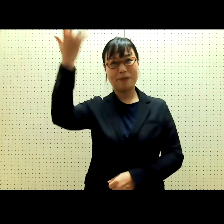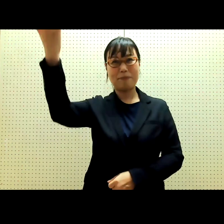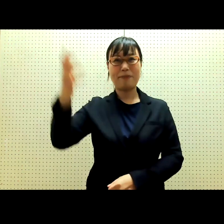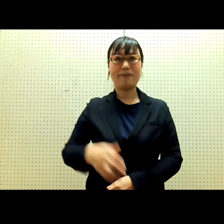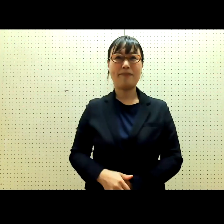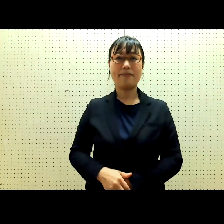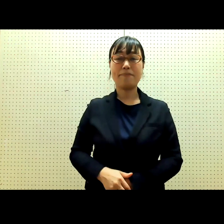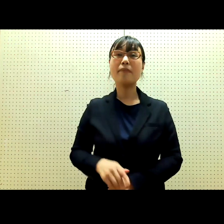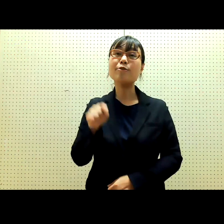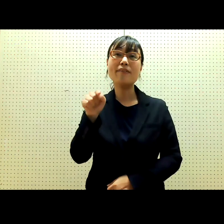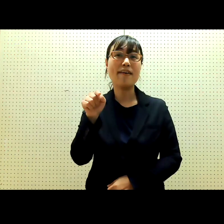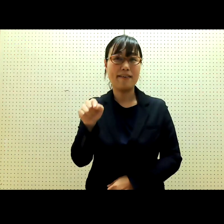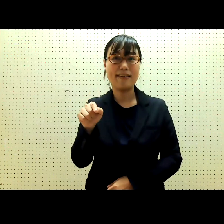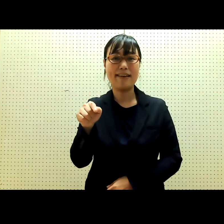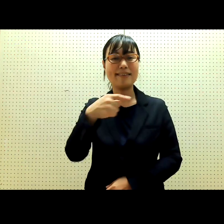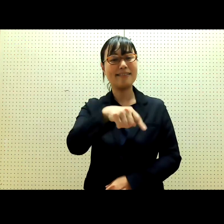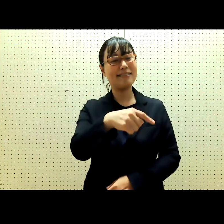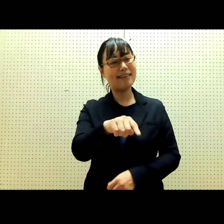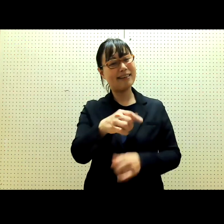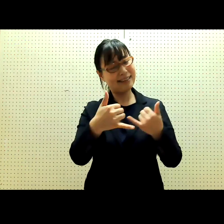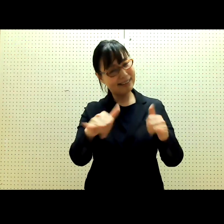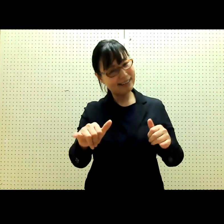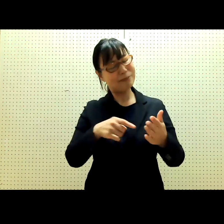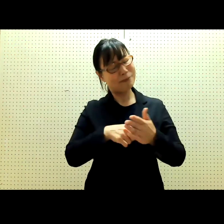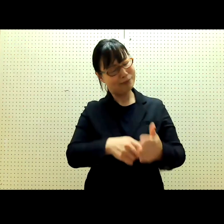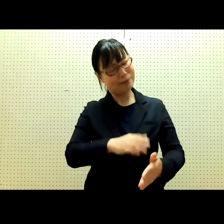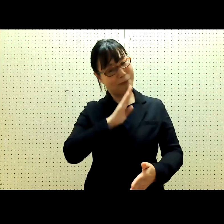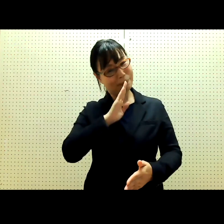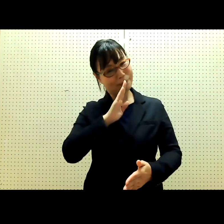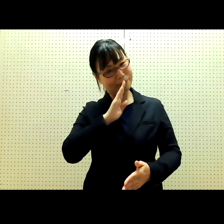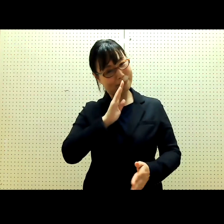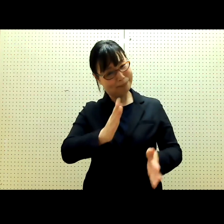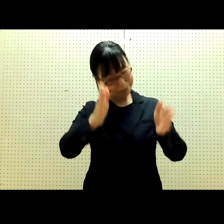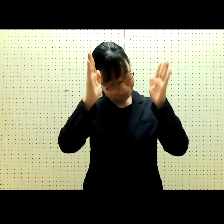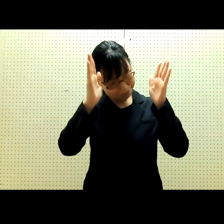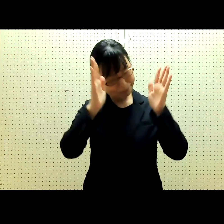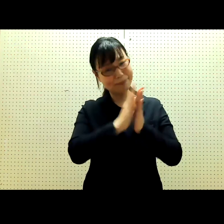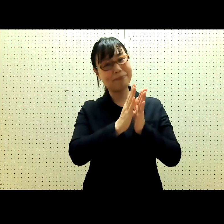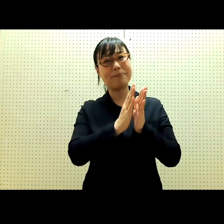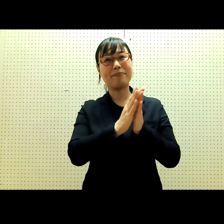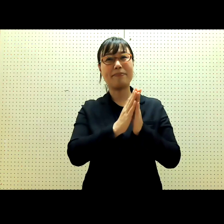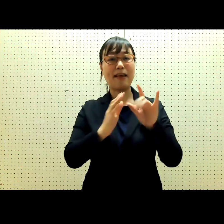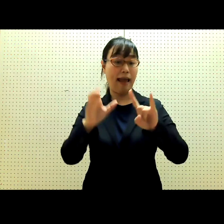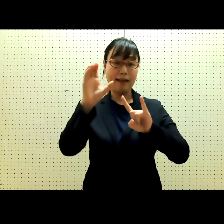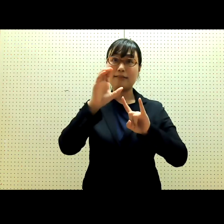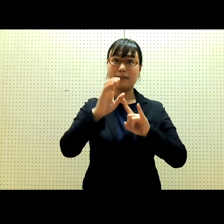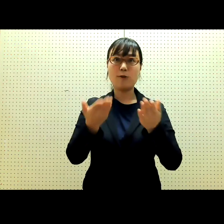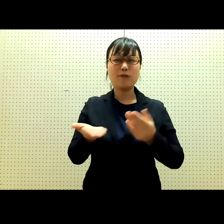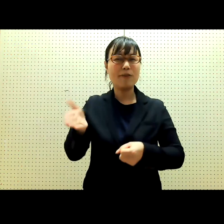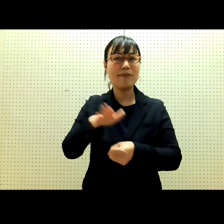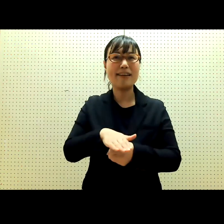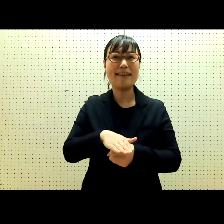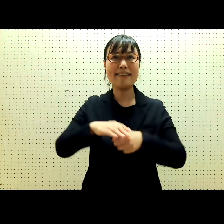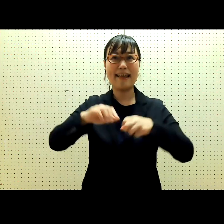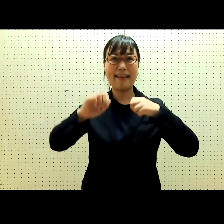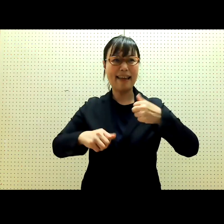で先生方の努力には本当に頭が下がります。 ICT を授業で取り入れてやっていこうと